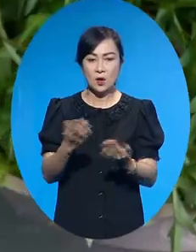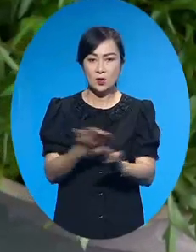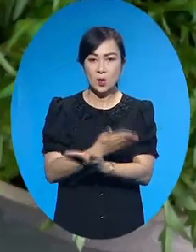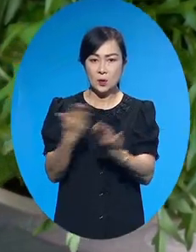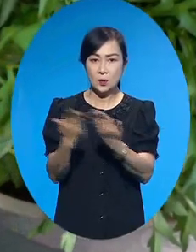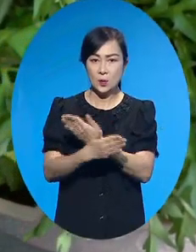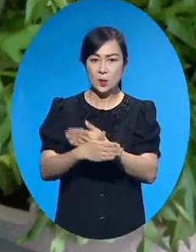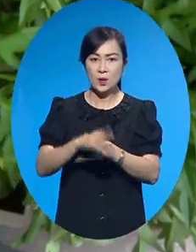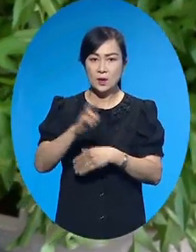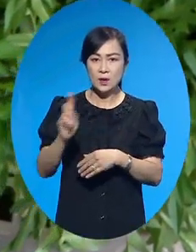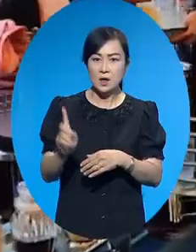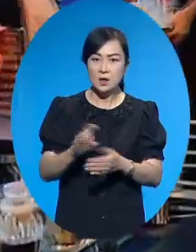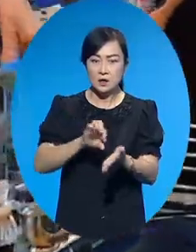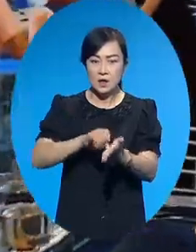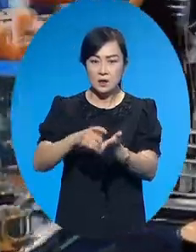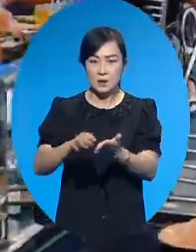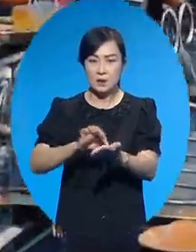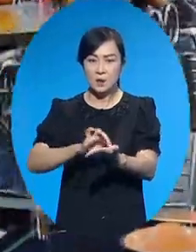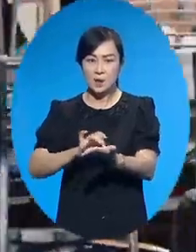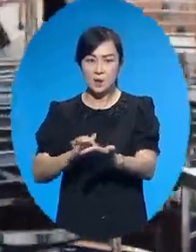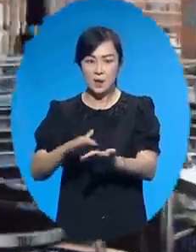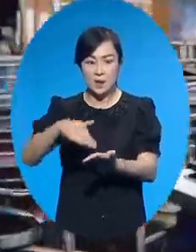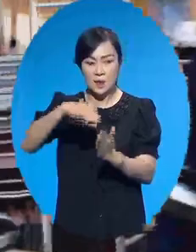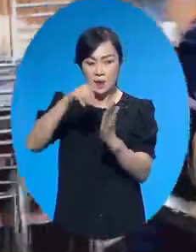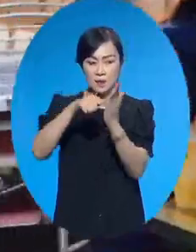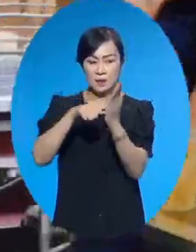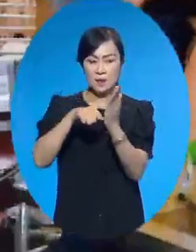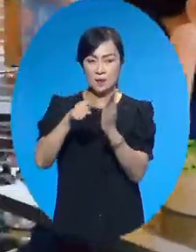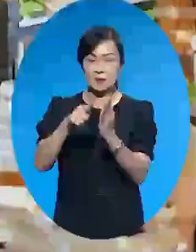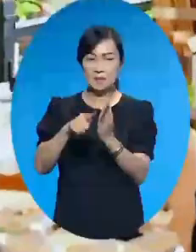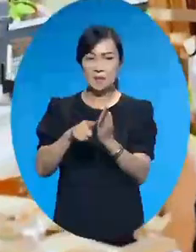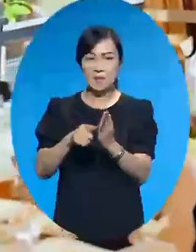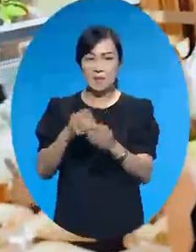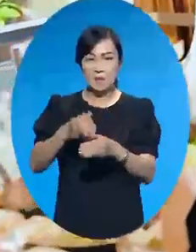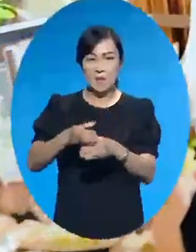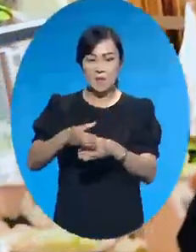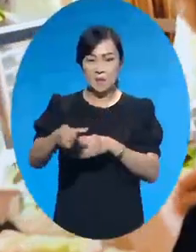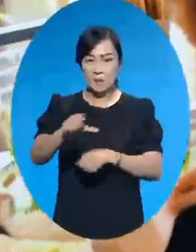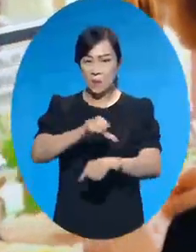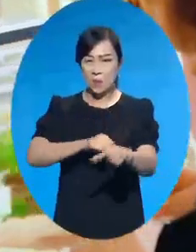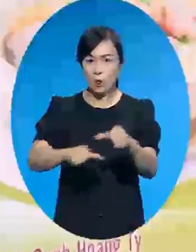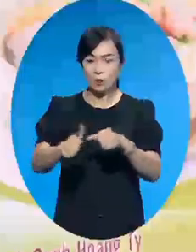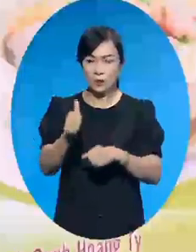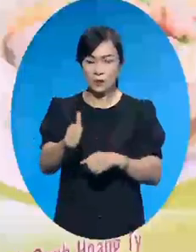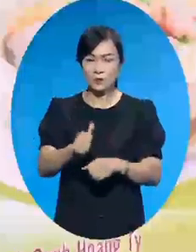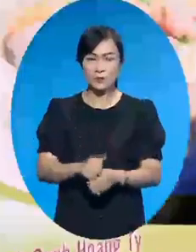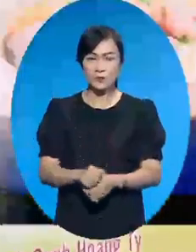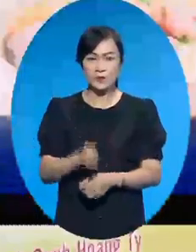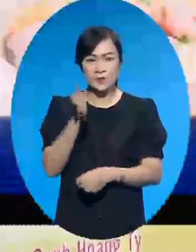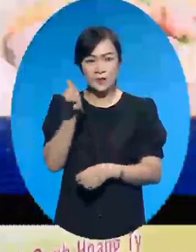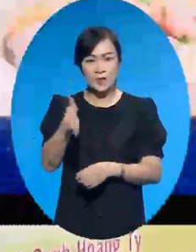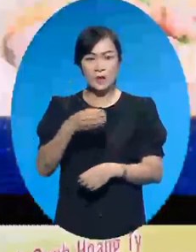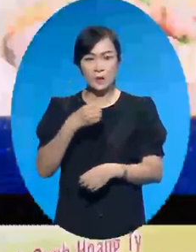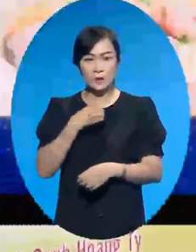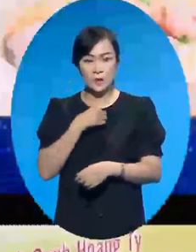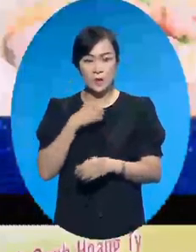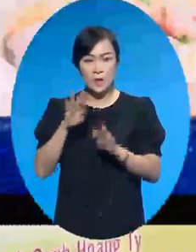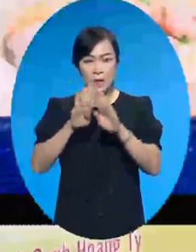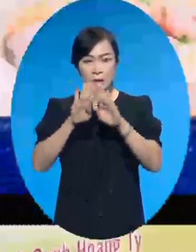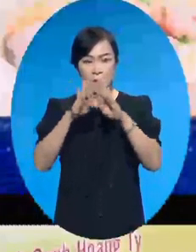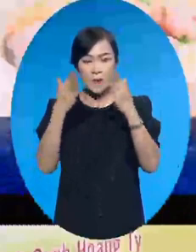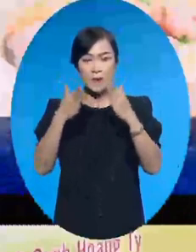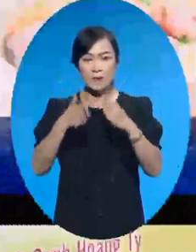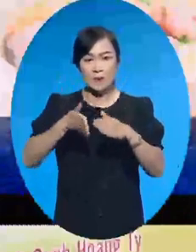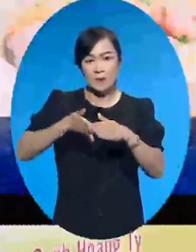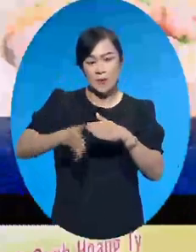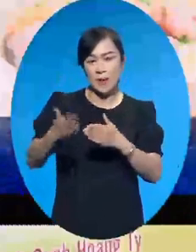đổi linh hoạt, ứng dụng các giải pháp công nghệ để nâng cao chất lượng cũng như giúp hệ thống vận hành tốt hơn. Trong tương lai thì chúng tôi dự định sẽ mở thêm nhiều những